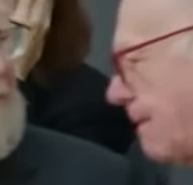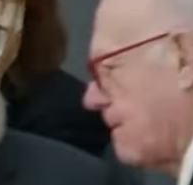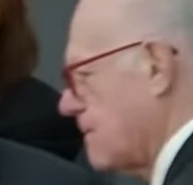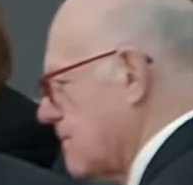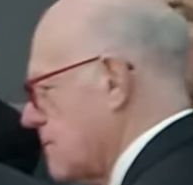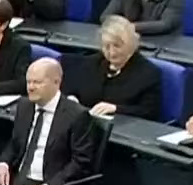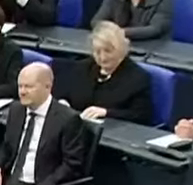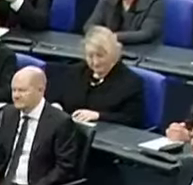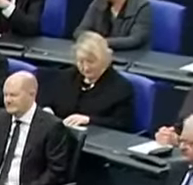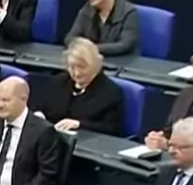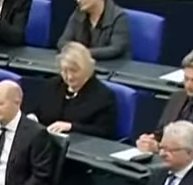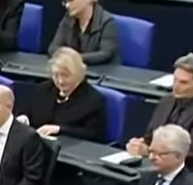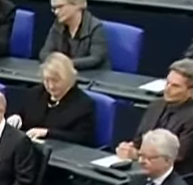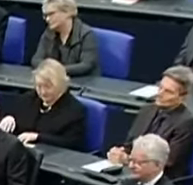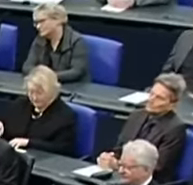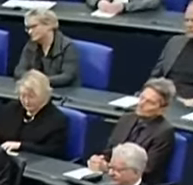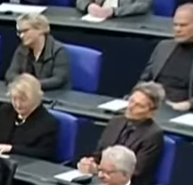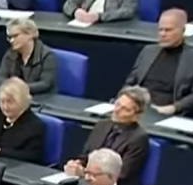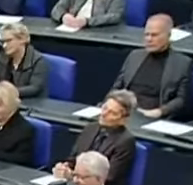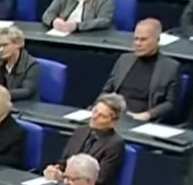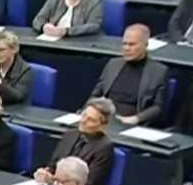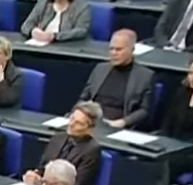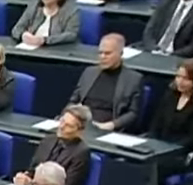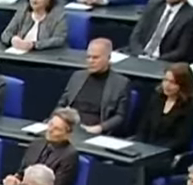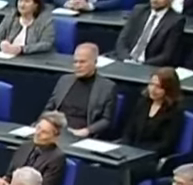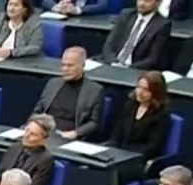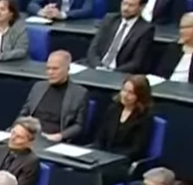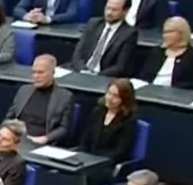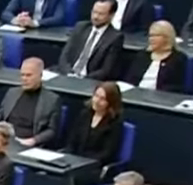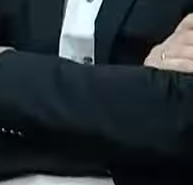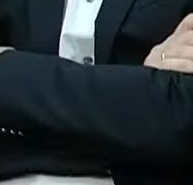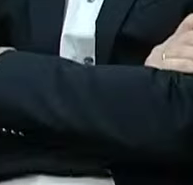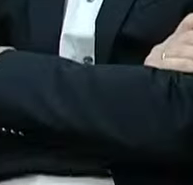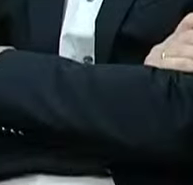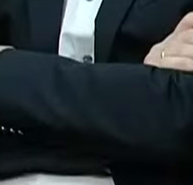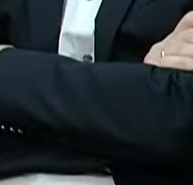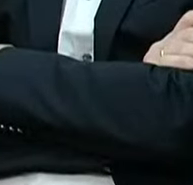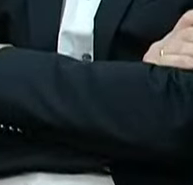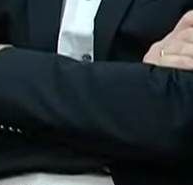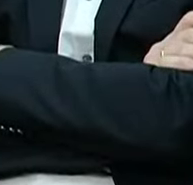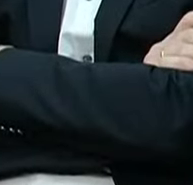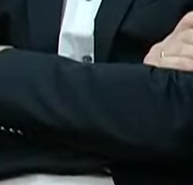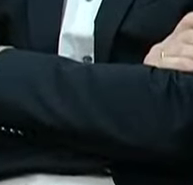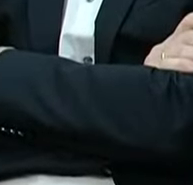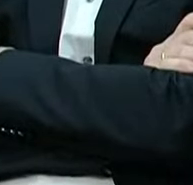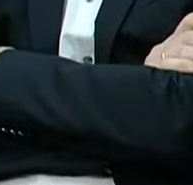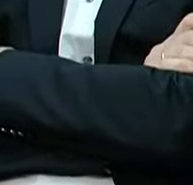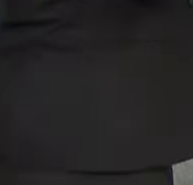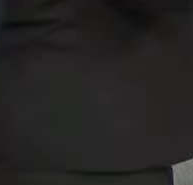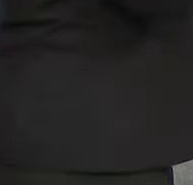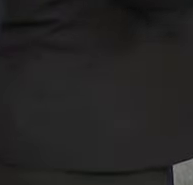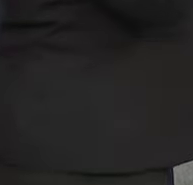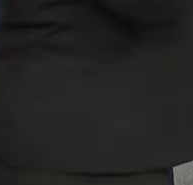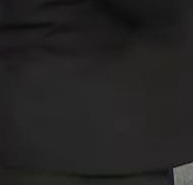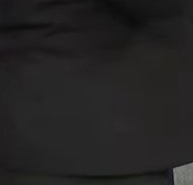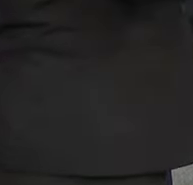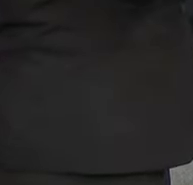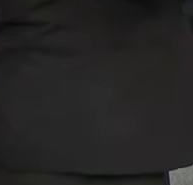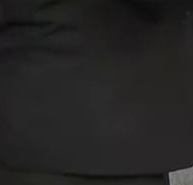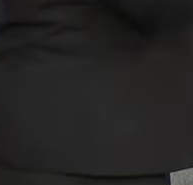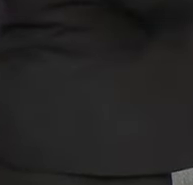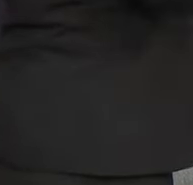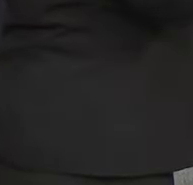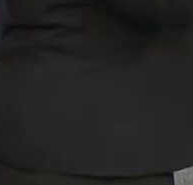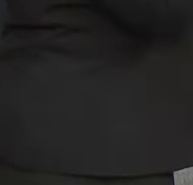die Auschwitz-Überlebende vor einer Erinnerungskultur ohne Bezug zum Jetzt. Ich wünsche mir, dass nicht nur an